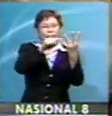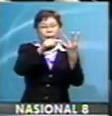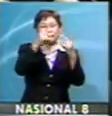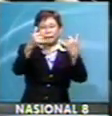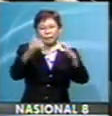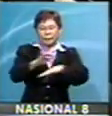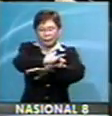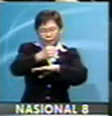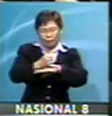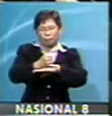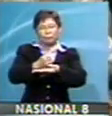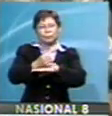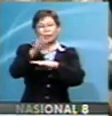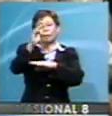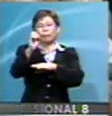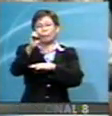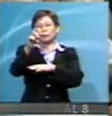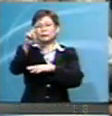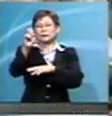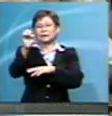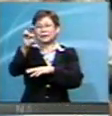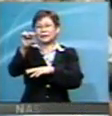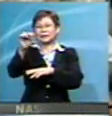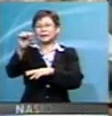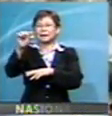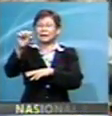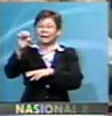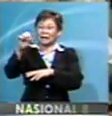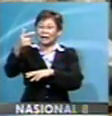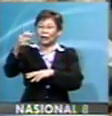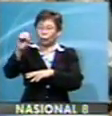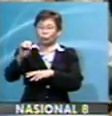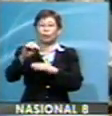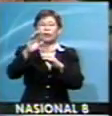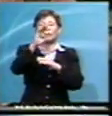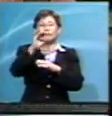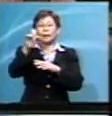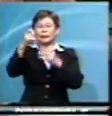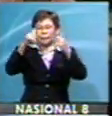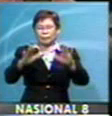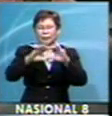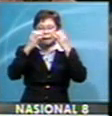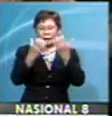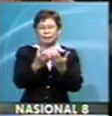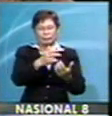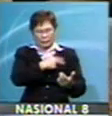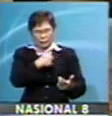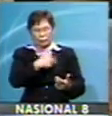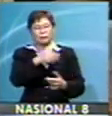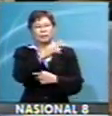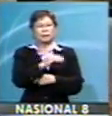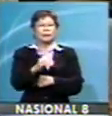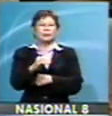terdiri daripada pemain Montenegro Stefan nikolic du bekas pemain kelab pebaya Surabaya Indonesia